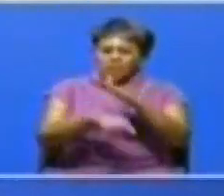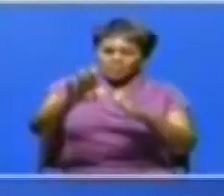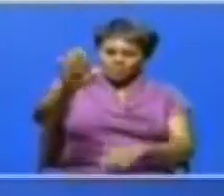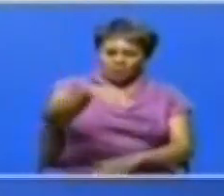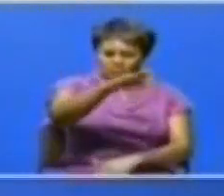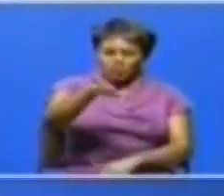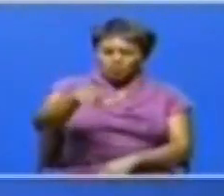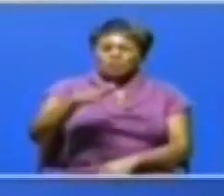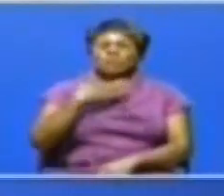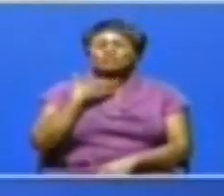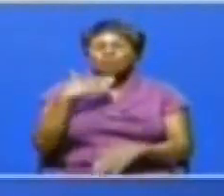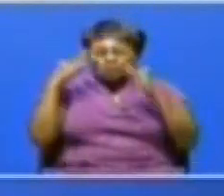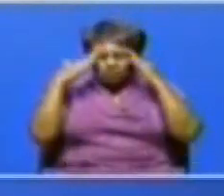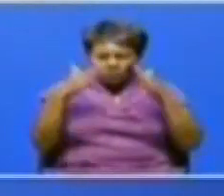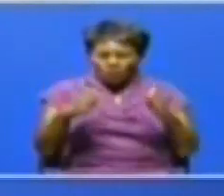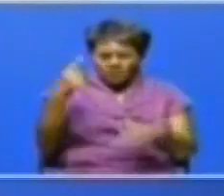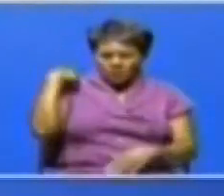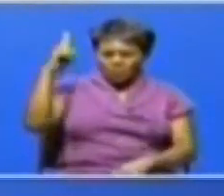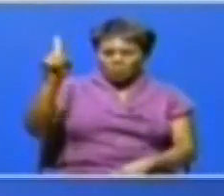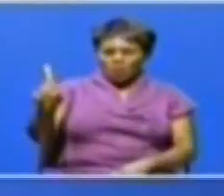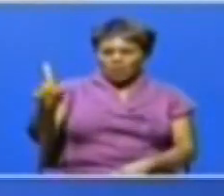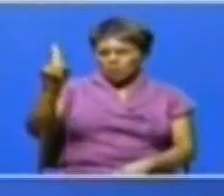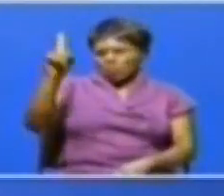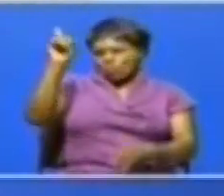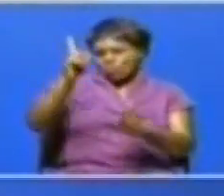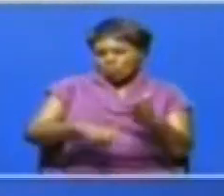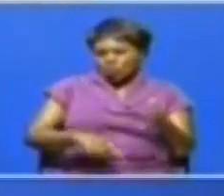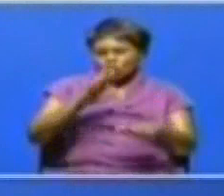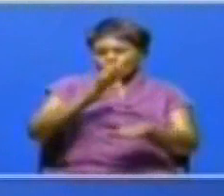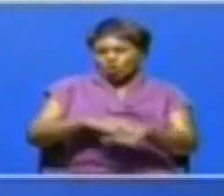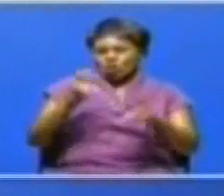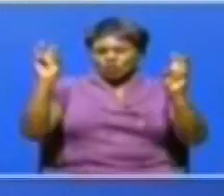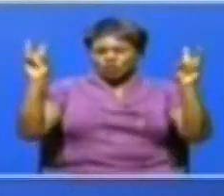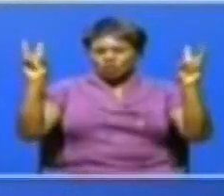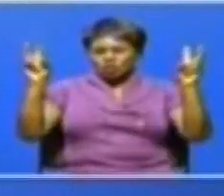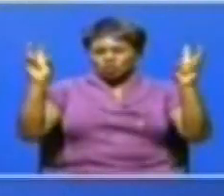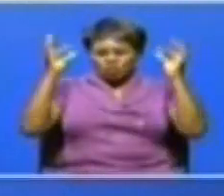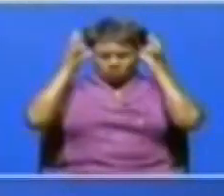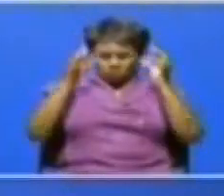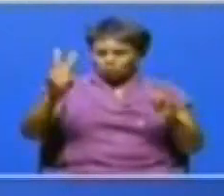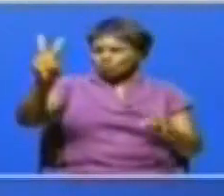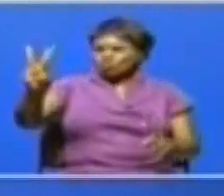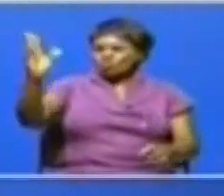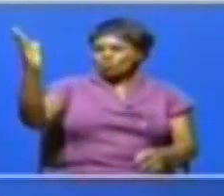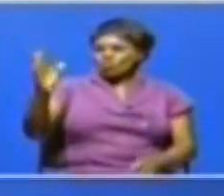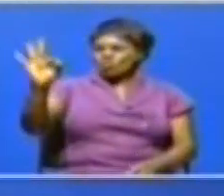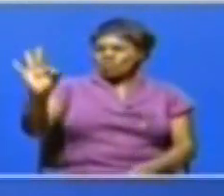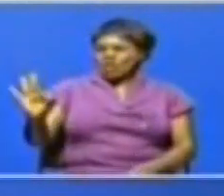swala ambalo mungependa liangaziwe la kwanza ni lipi, hasa kuhusiana na swala lile la kanuni ya thuluthi mbili ama gender